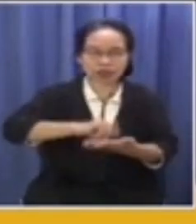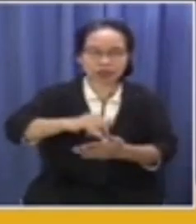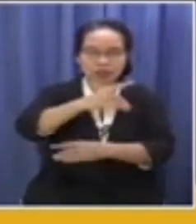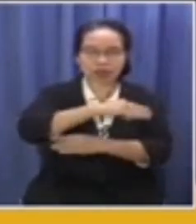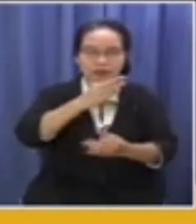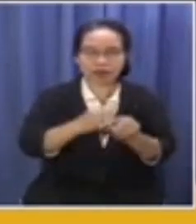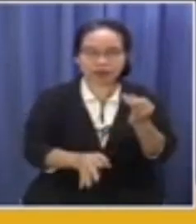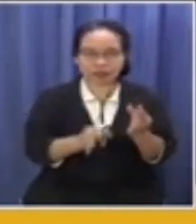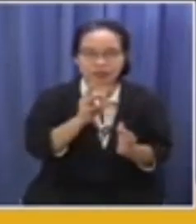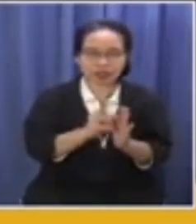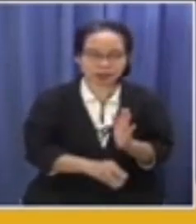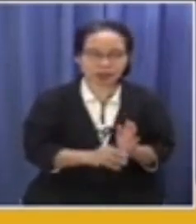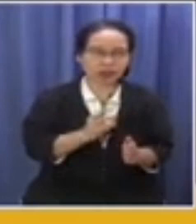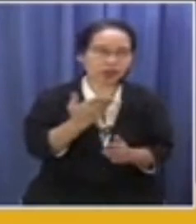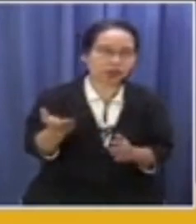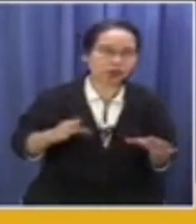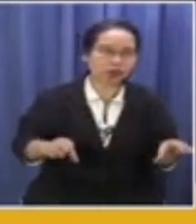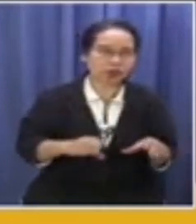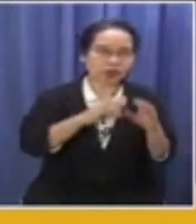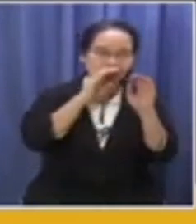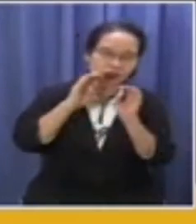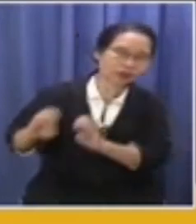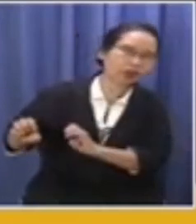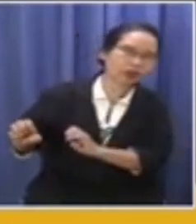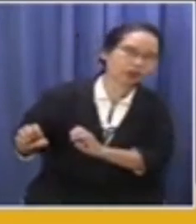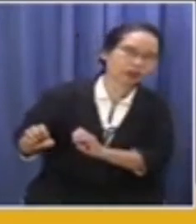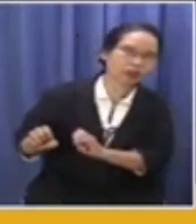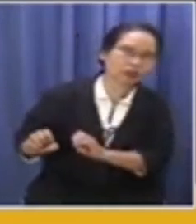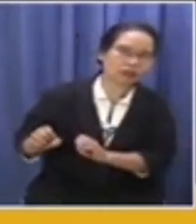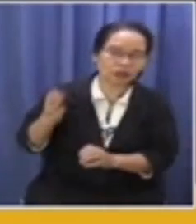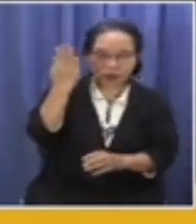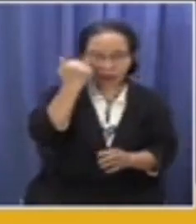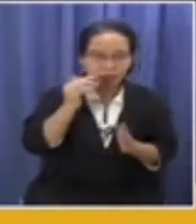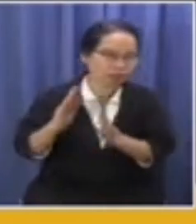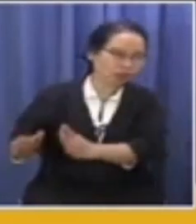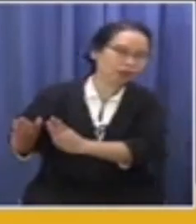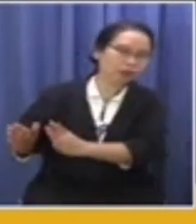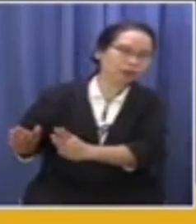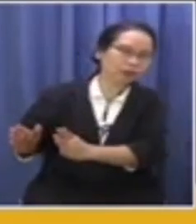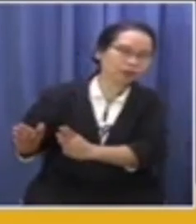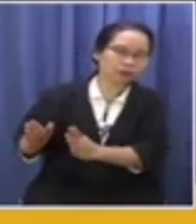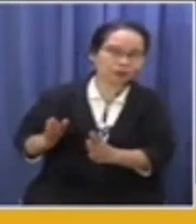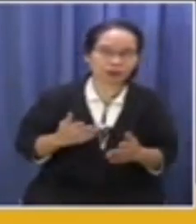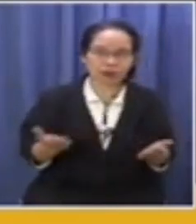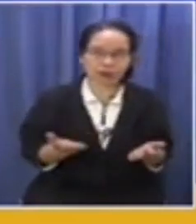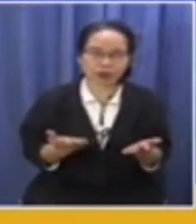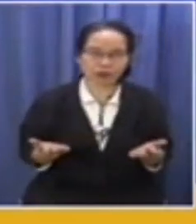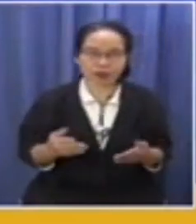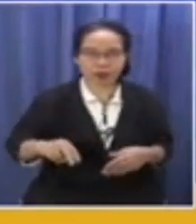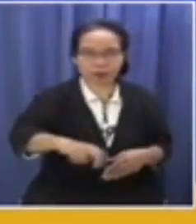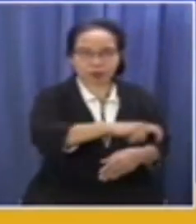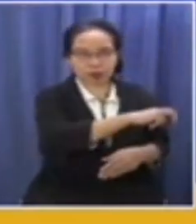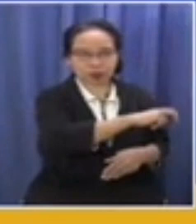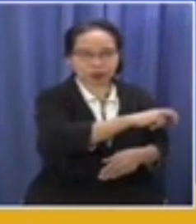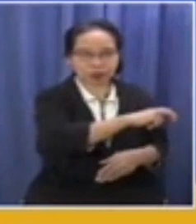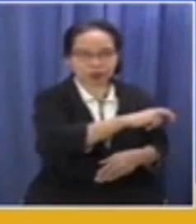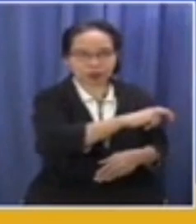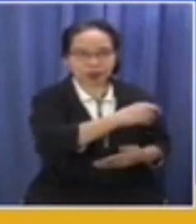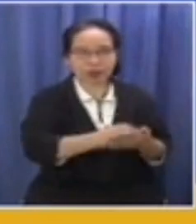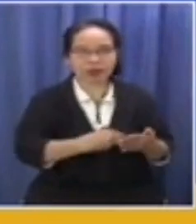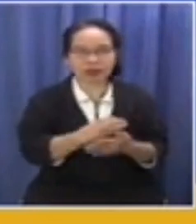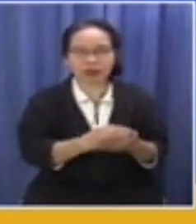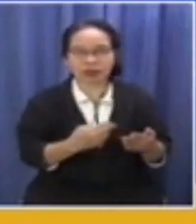final judgment kayong manggagawa ng katampalasanan Eh ba't niya pinalalayo saan niya pinapapunta sa